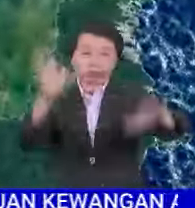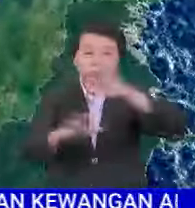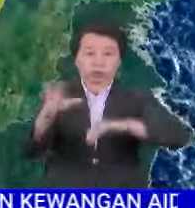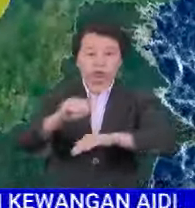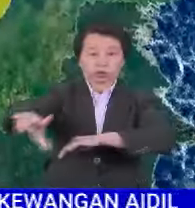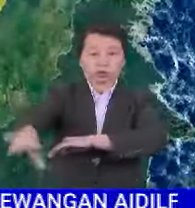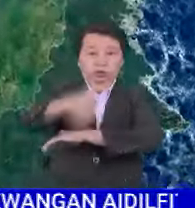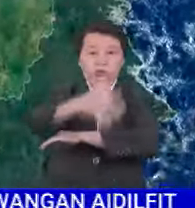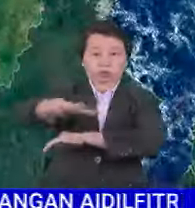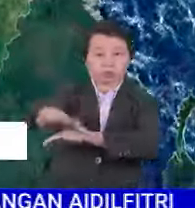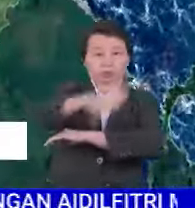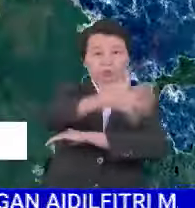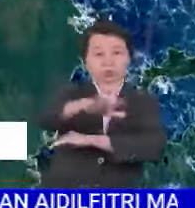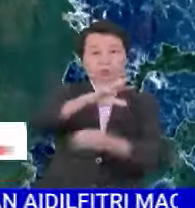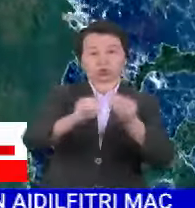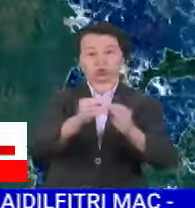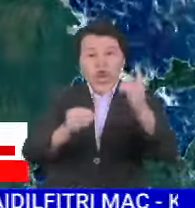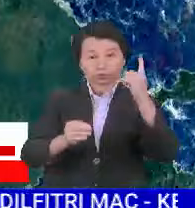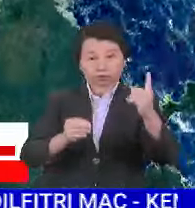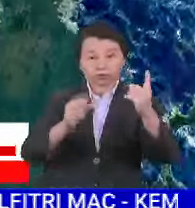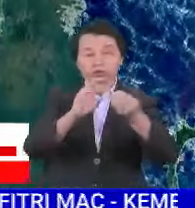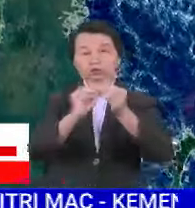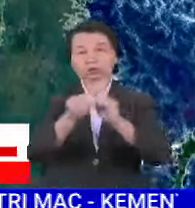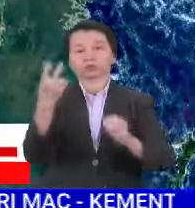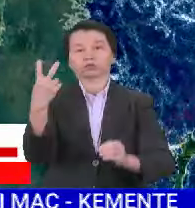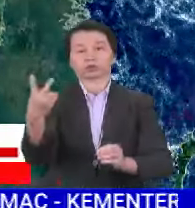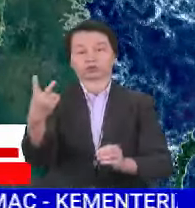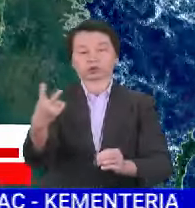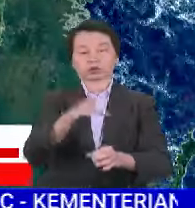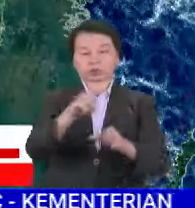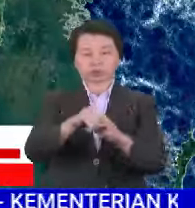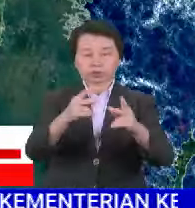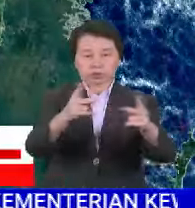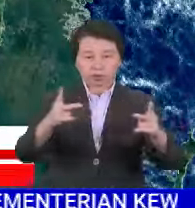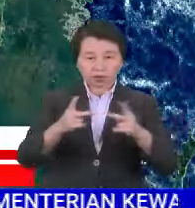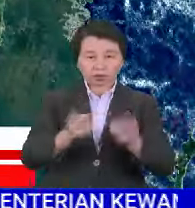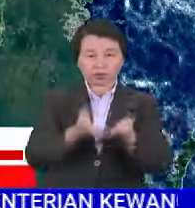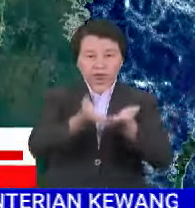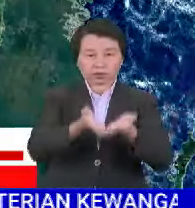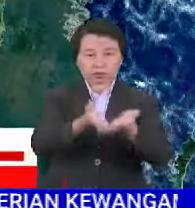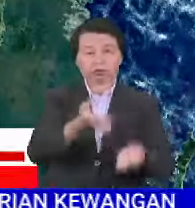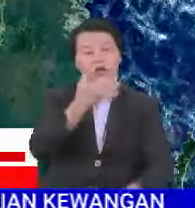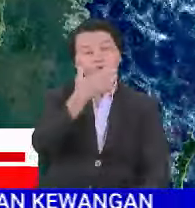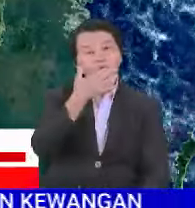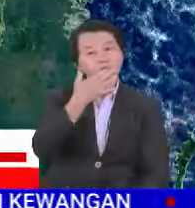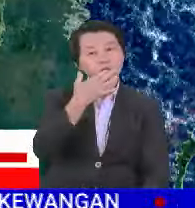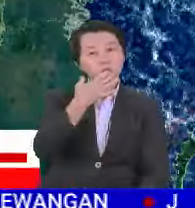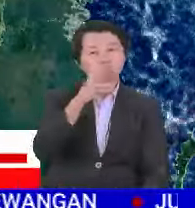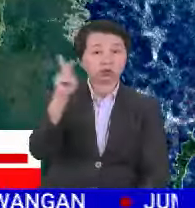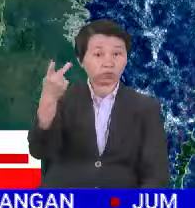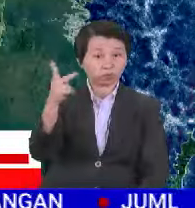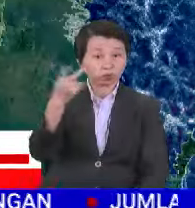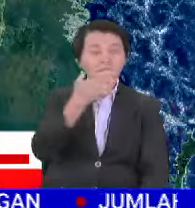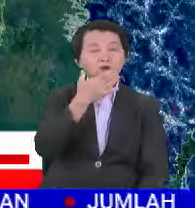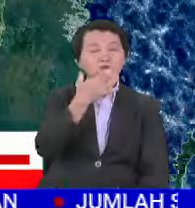juga laut bergelora bagi kategori pertama dan juga kedua. Itu melibatkan kawasan perkapalan yang telah ditandakan dengan warna kuning